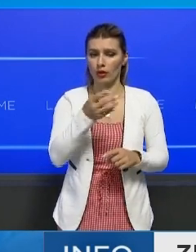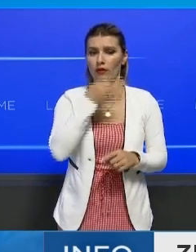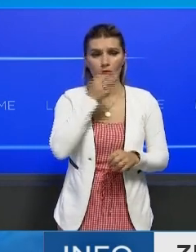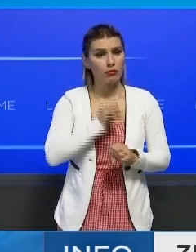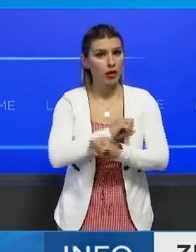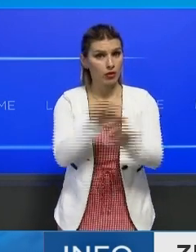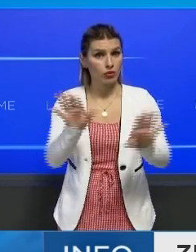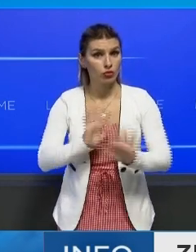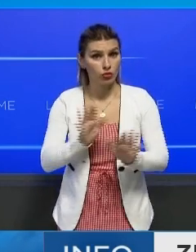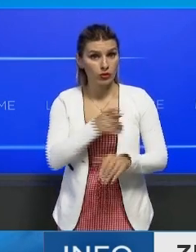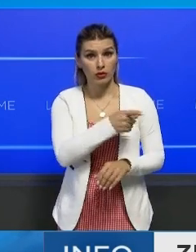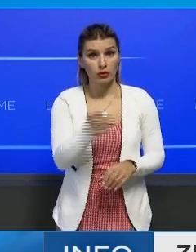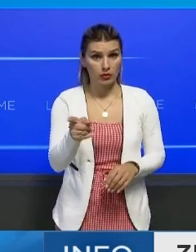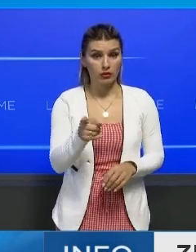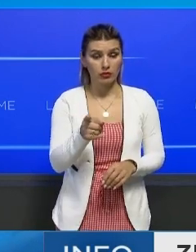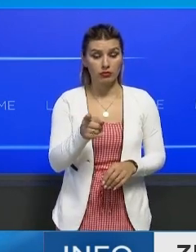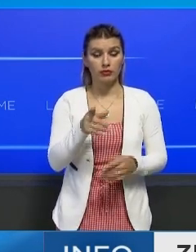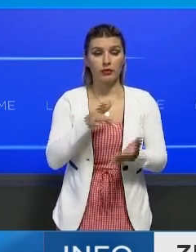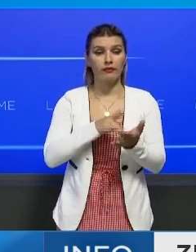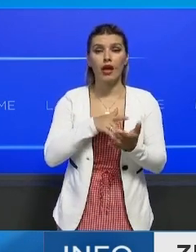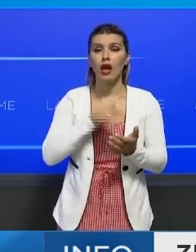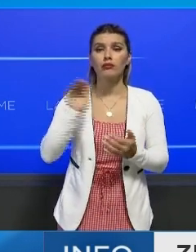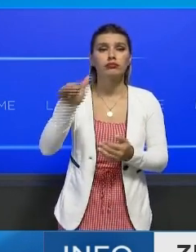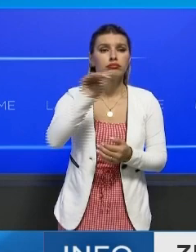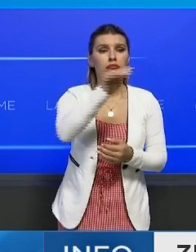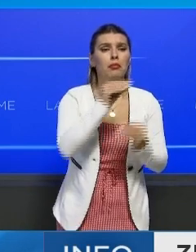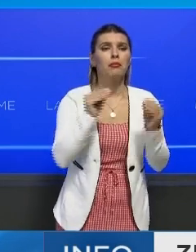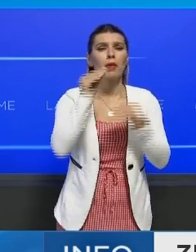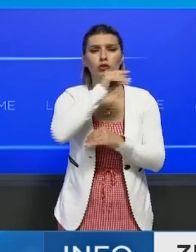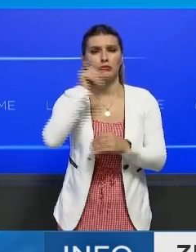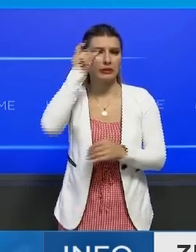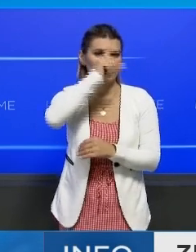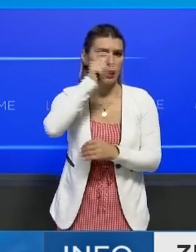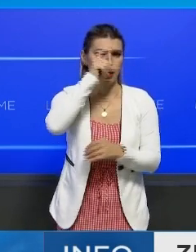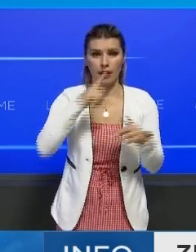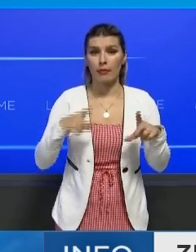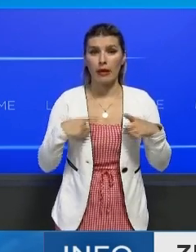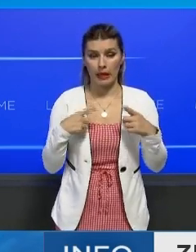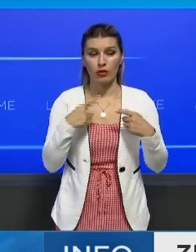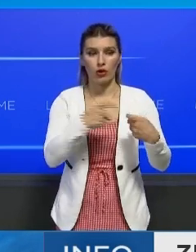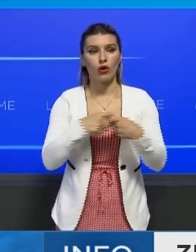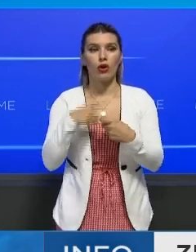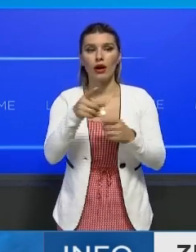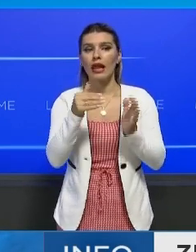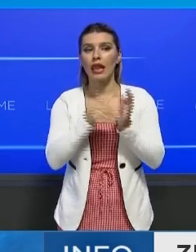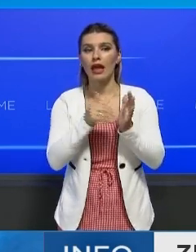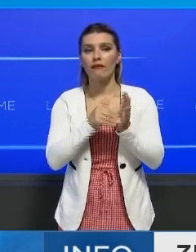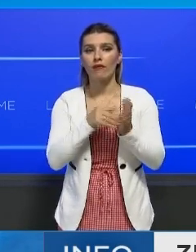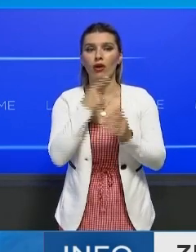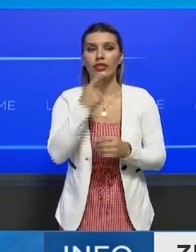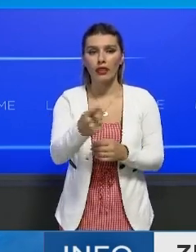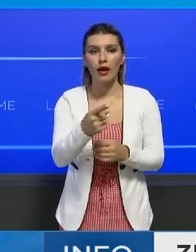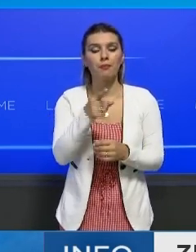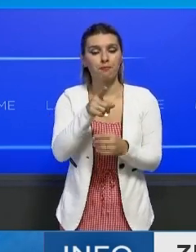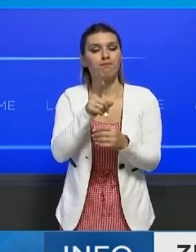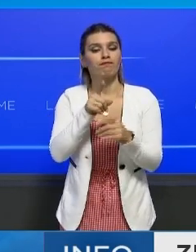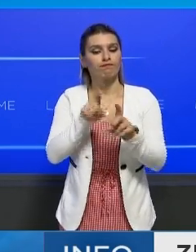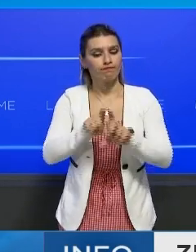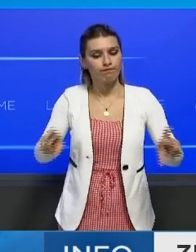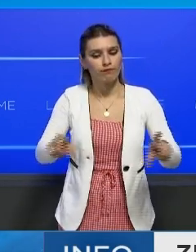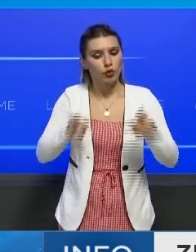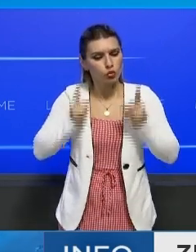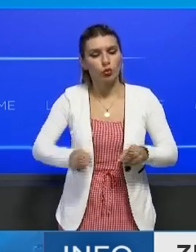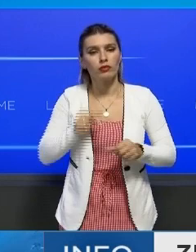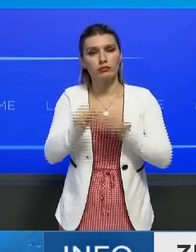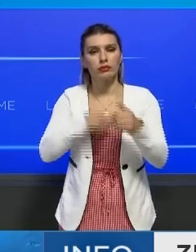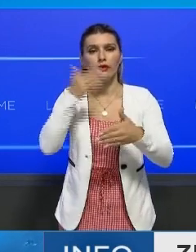e këtëre viseve të banora, kryesisht në banorë sërbë, mbi detyrimin që kanë që ti riregjistrojnë veturat e tyre deri me